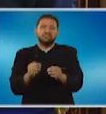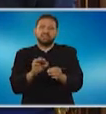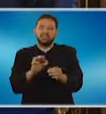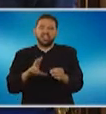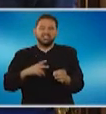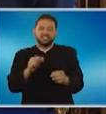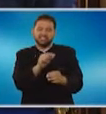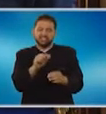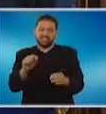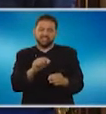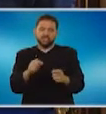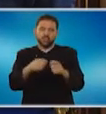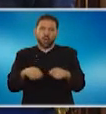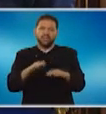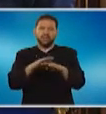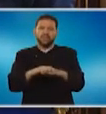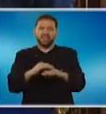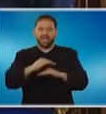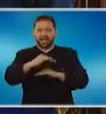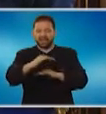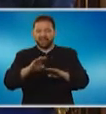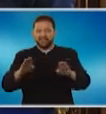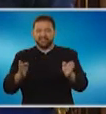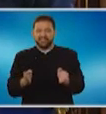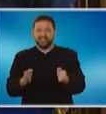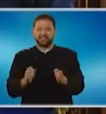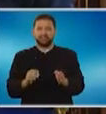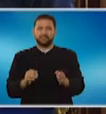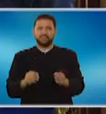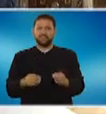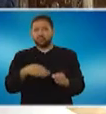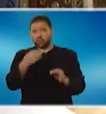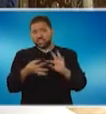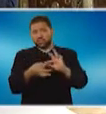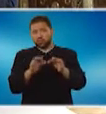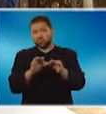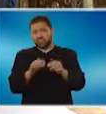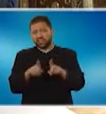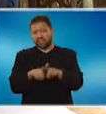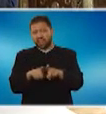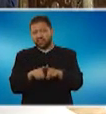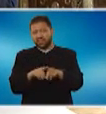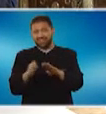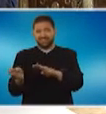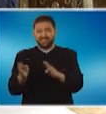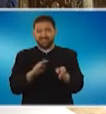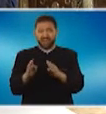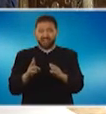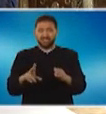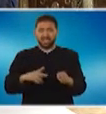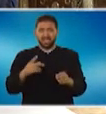utilizând un vocabular, eu știu, în mare parte comun, diferența lor